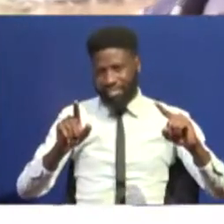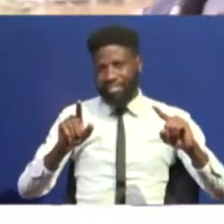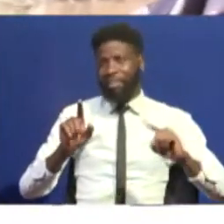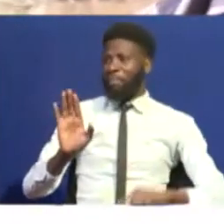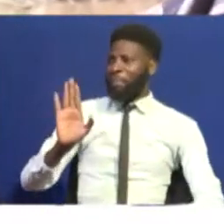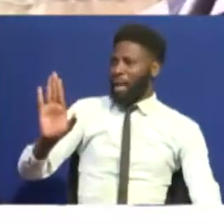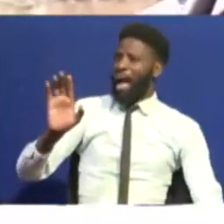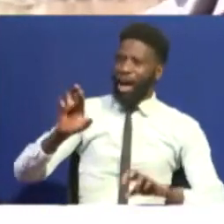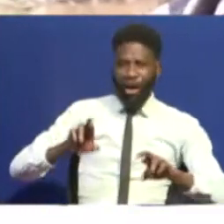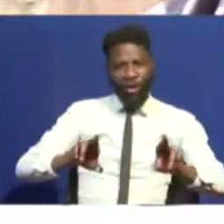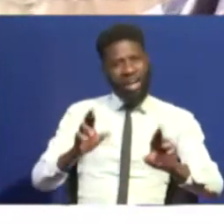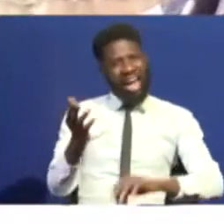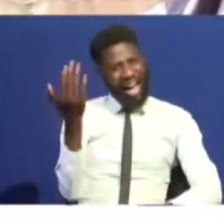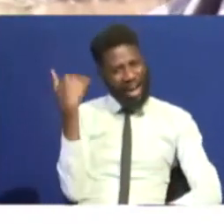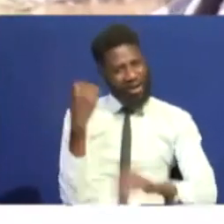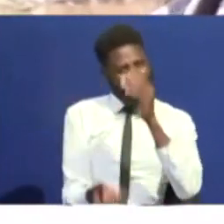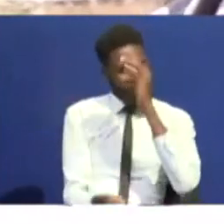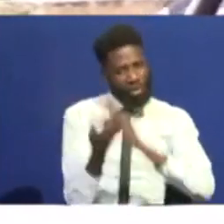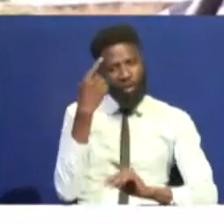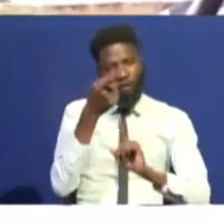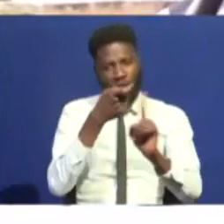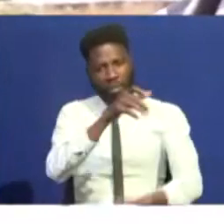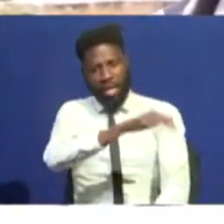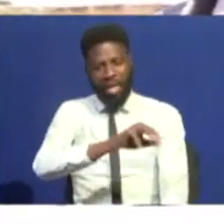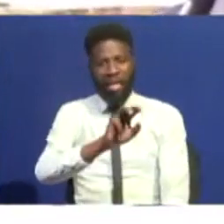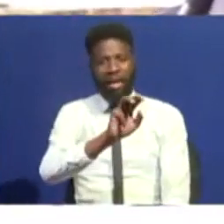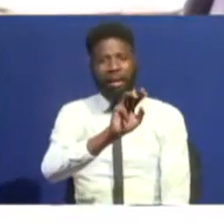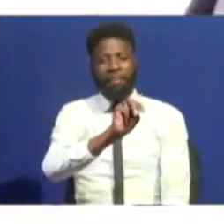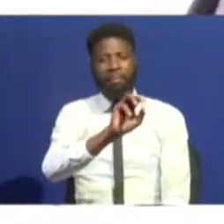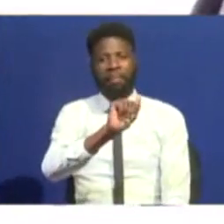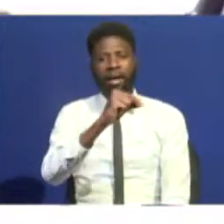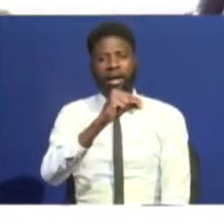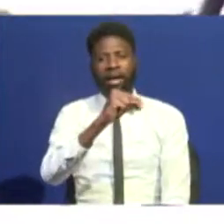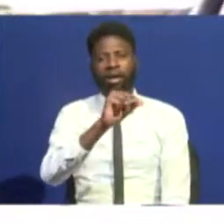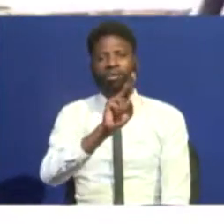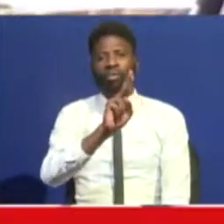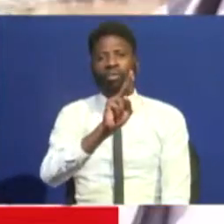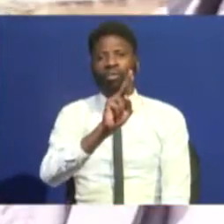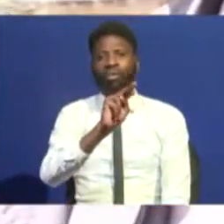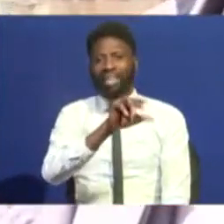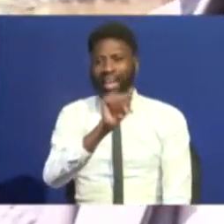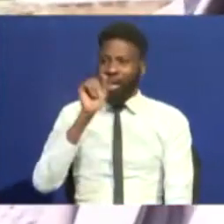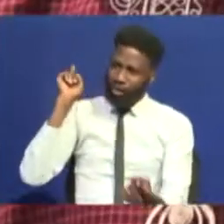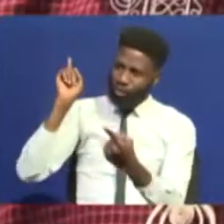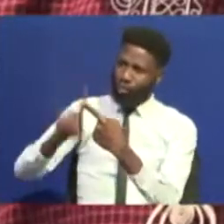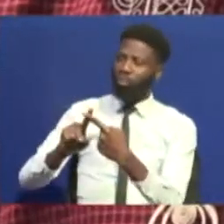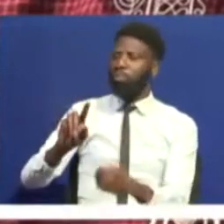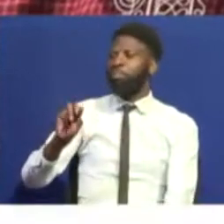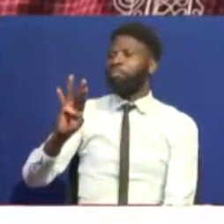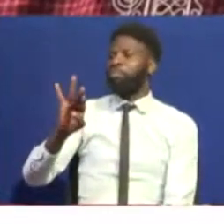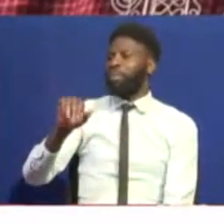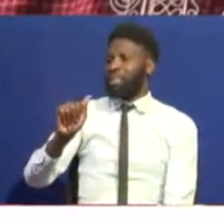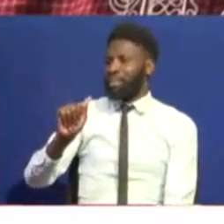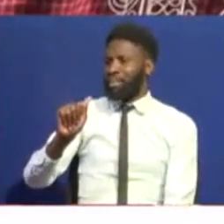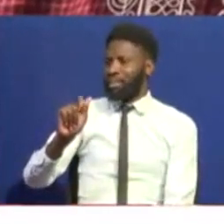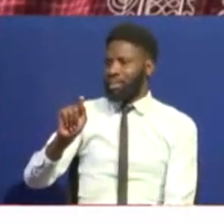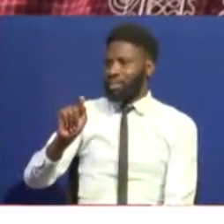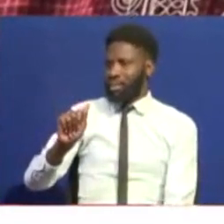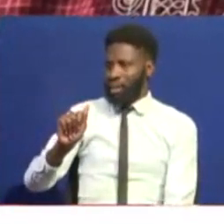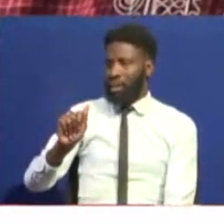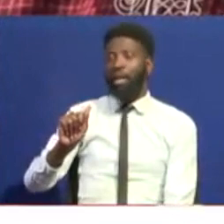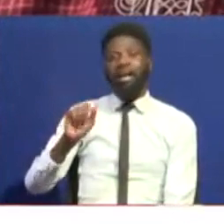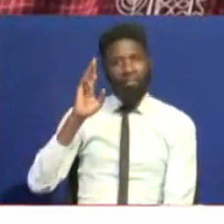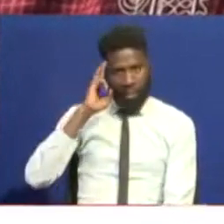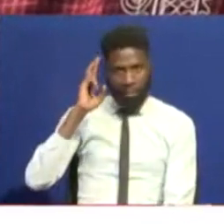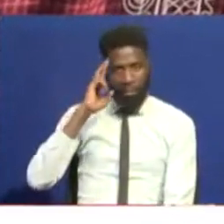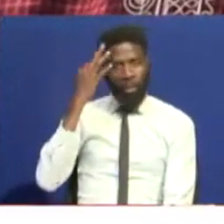alianzisha, kutoka Magunga, hadi Mbita, haikumbuke kwa sababu ilikwama. Wala ambao walikuwa wanaona